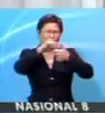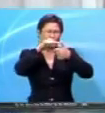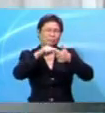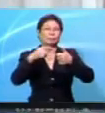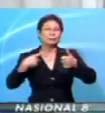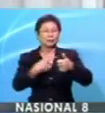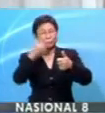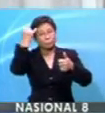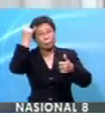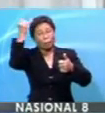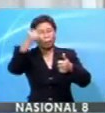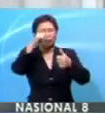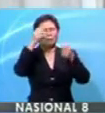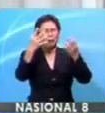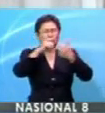malays